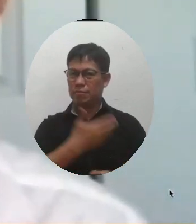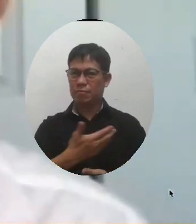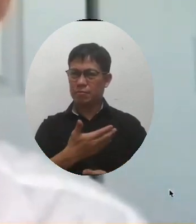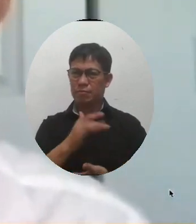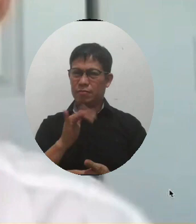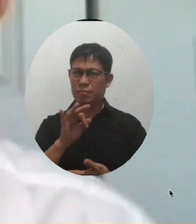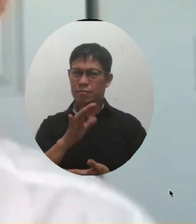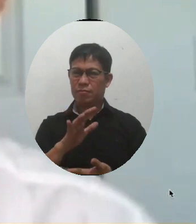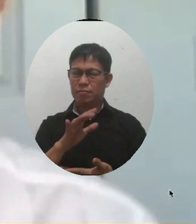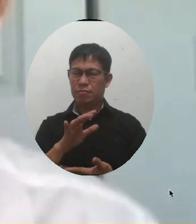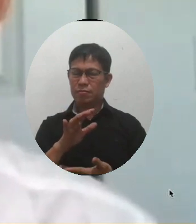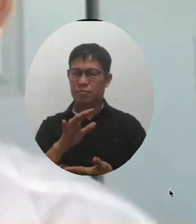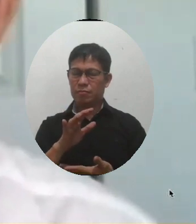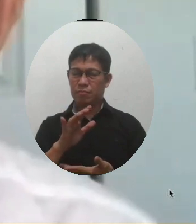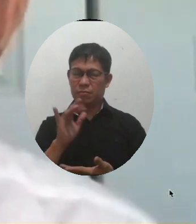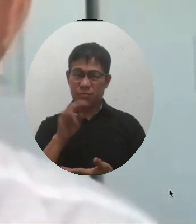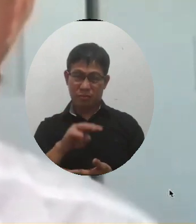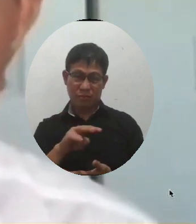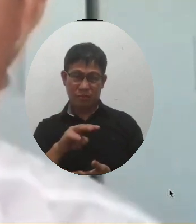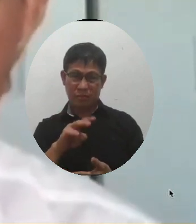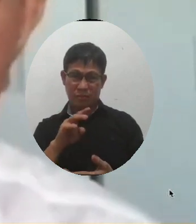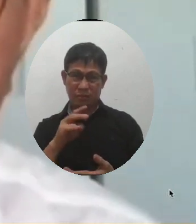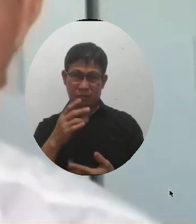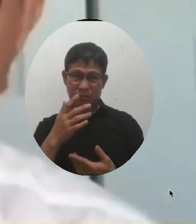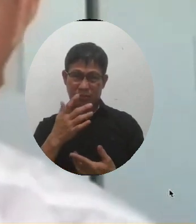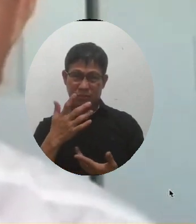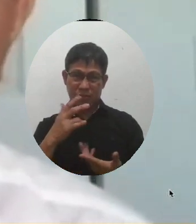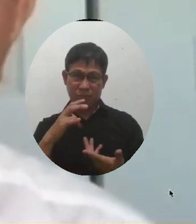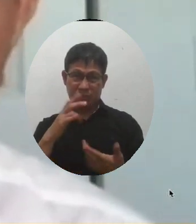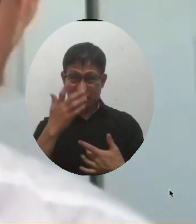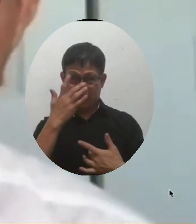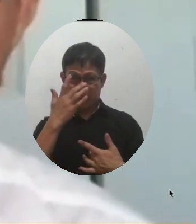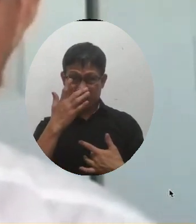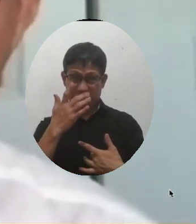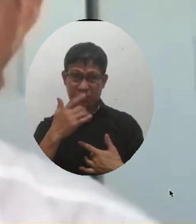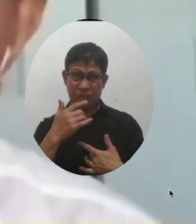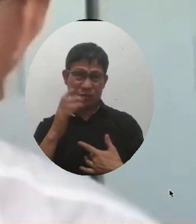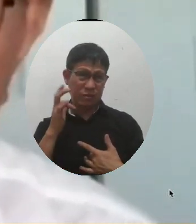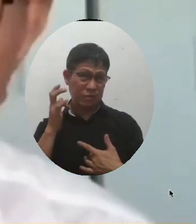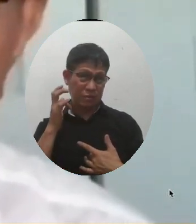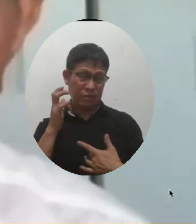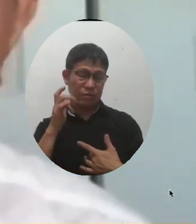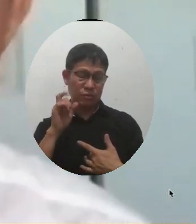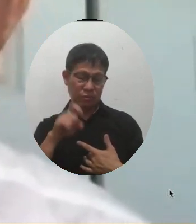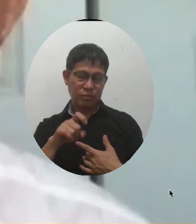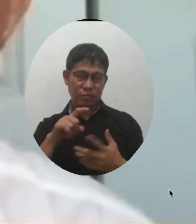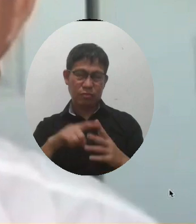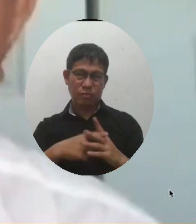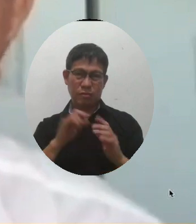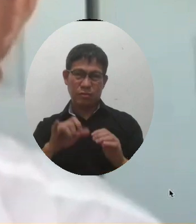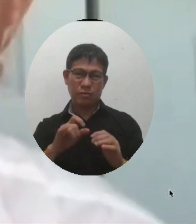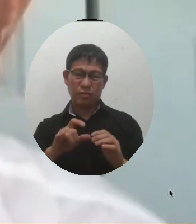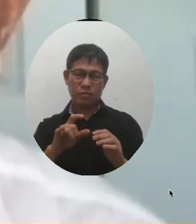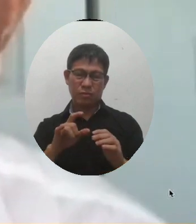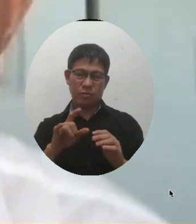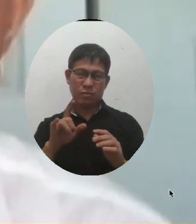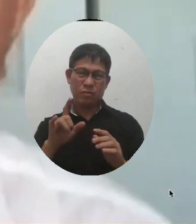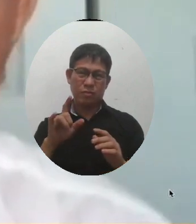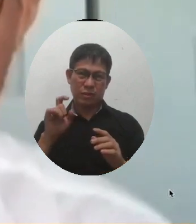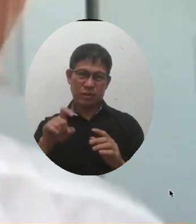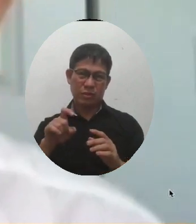maaga rin. Ang mga sanggol na nandadiagnose na merong problema sa pandinig ay